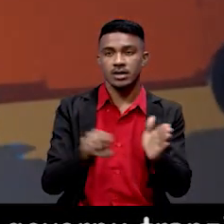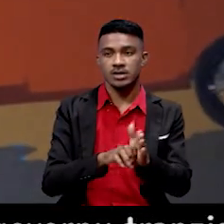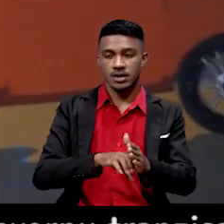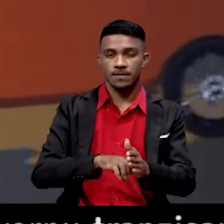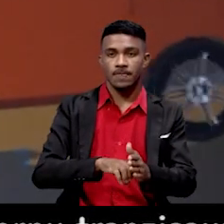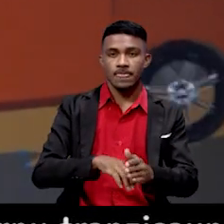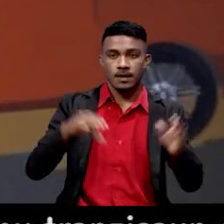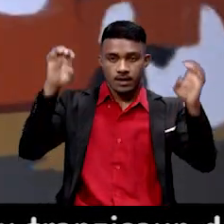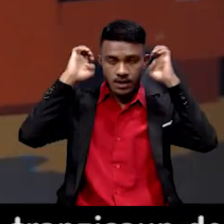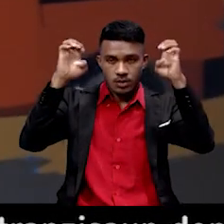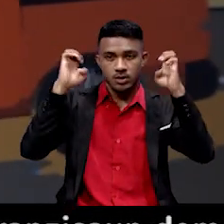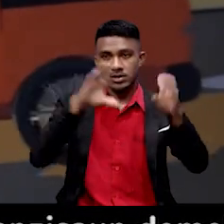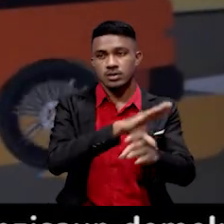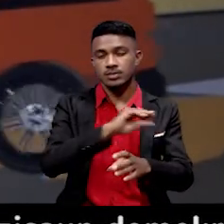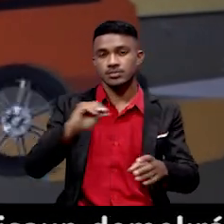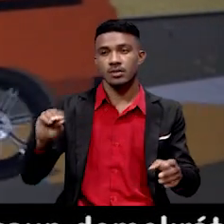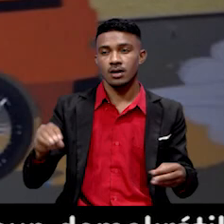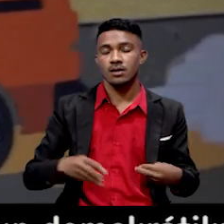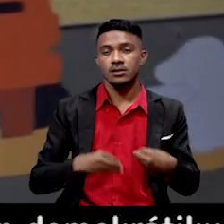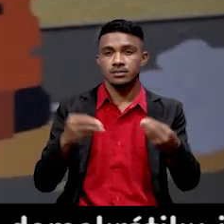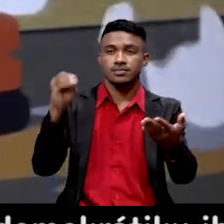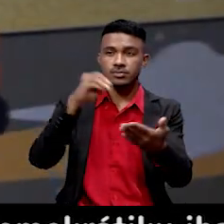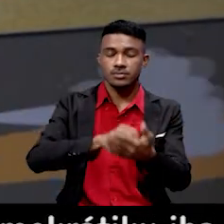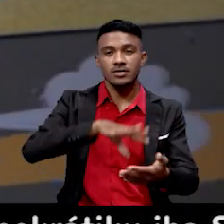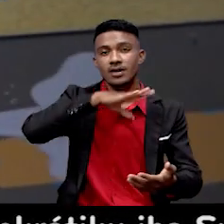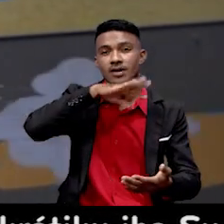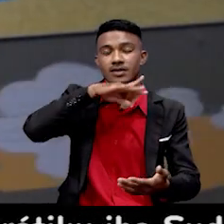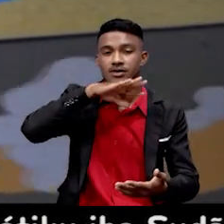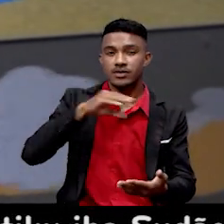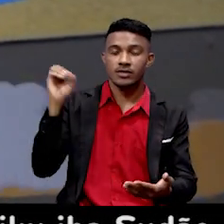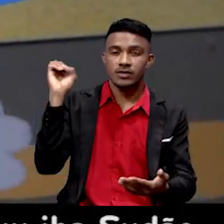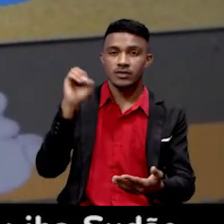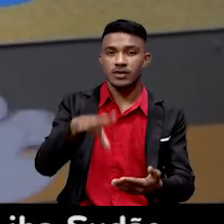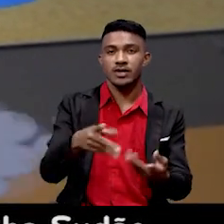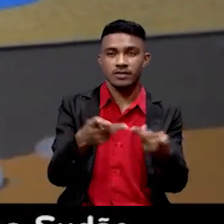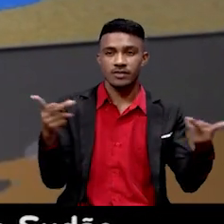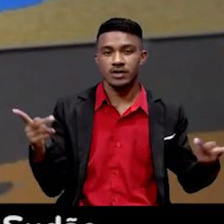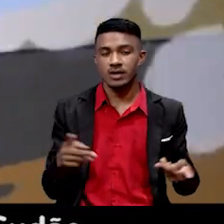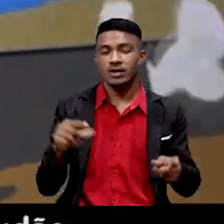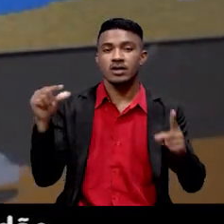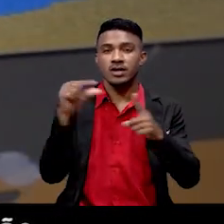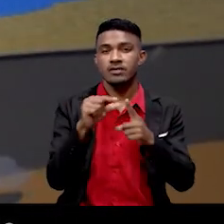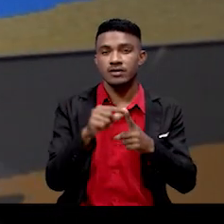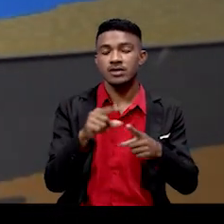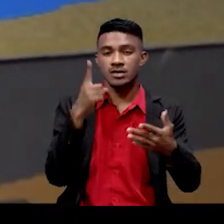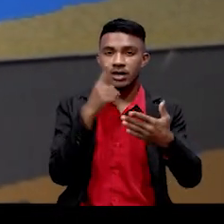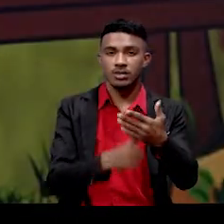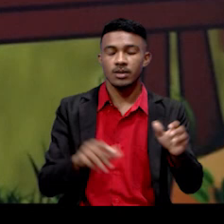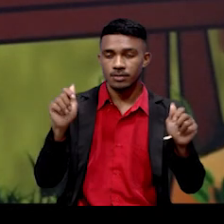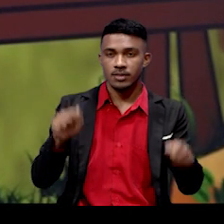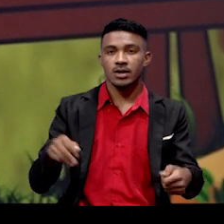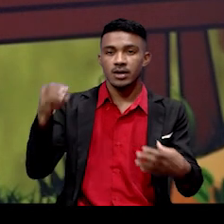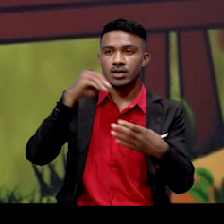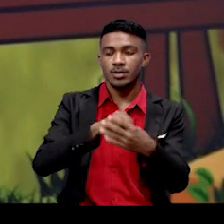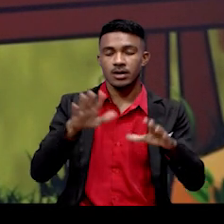ba kesadaran awareness atau soe lisu e fati anta au tencer buka mi usa por lepon se da merese bala baris at lo ke sine konsiensia